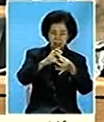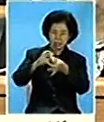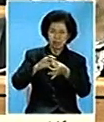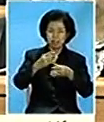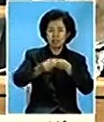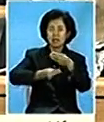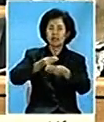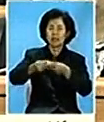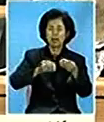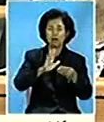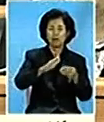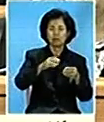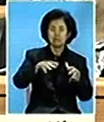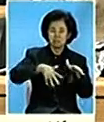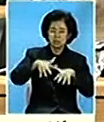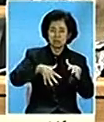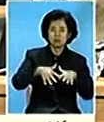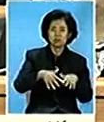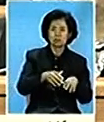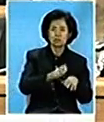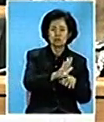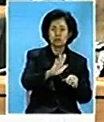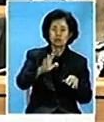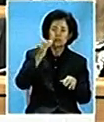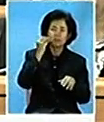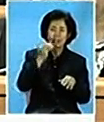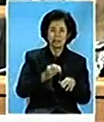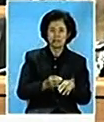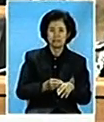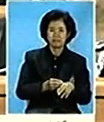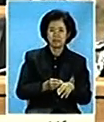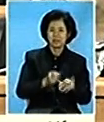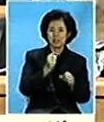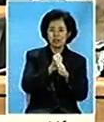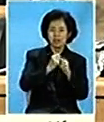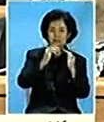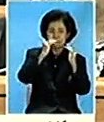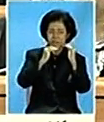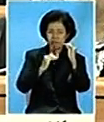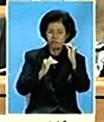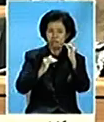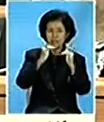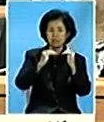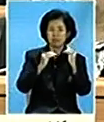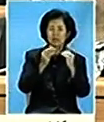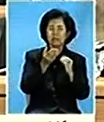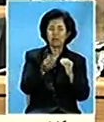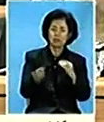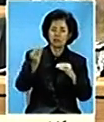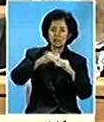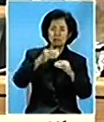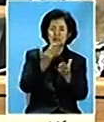ายของชาวบ้านเนี่ยตรงนี้จะเป็นส่วนหนึ่งในการที่จะไปลดความเหลื่อมล้ำเพราะเป็นการเพิ่มรายได้ให้กับครัวเ